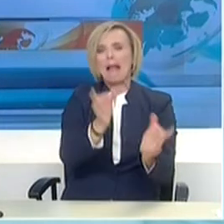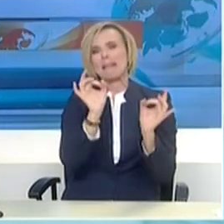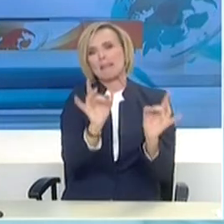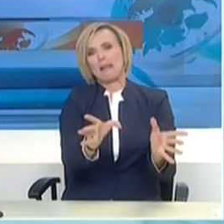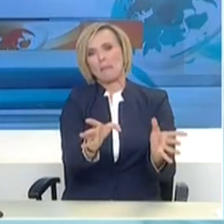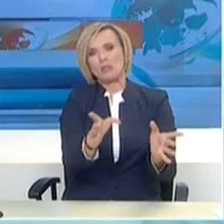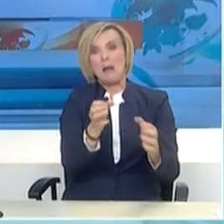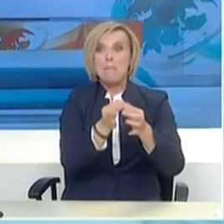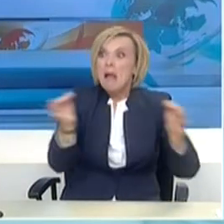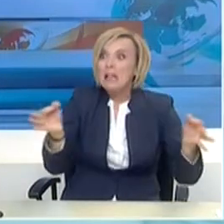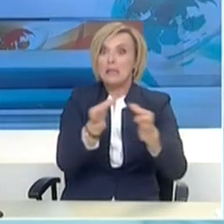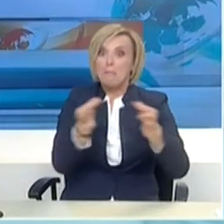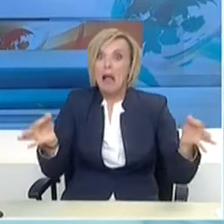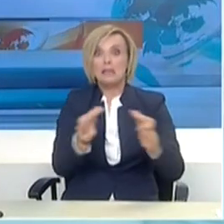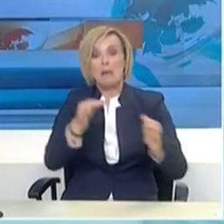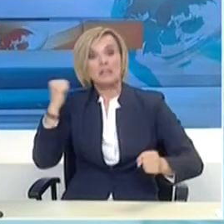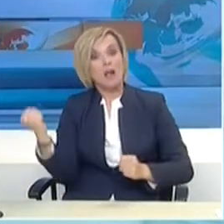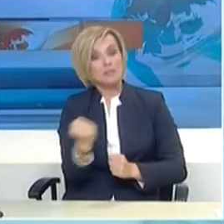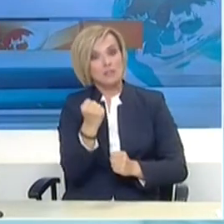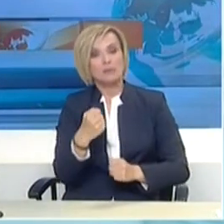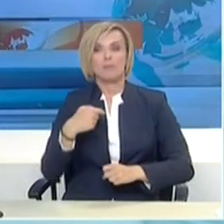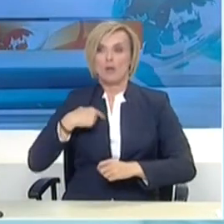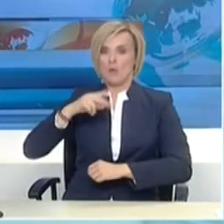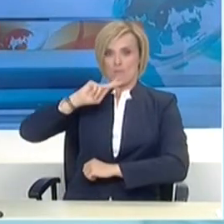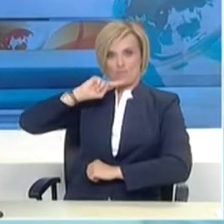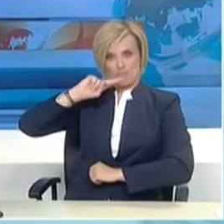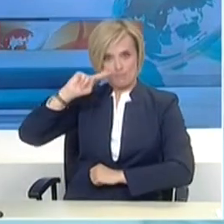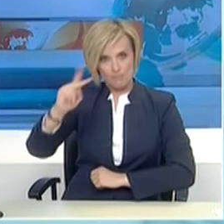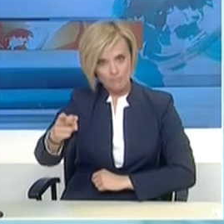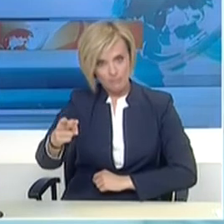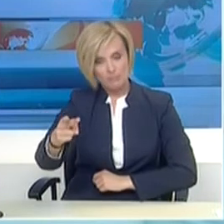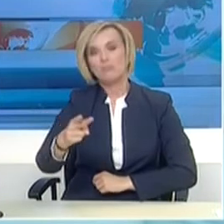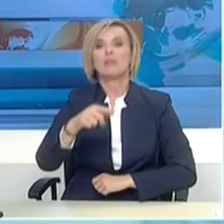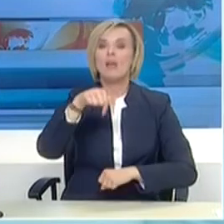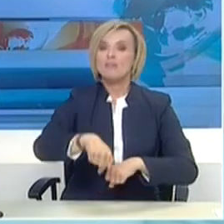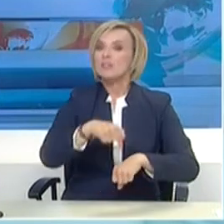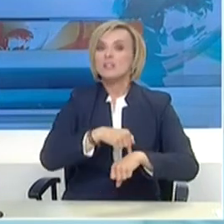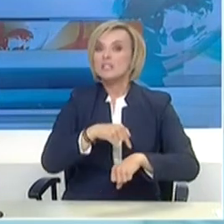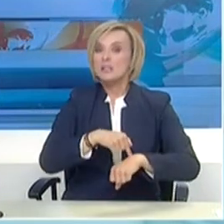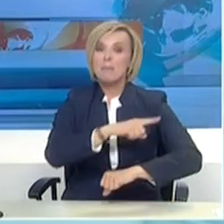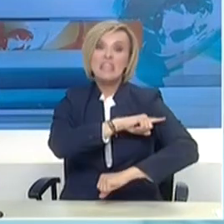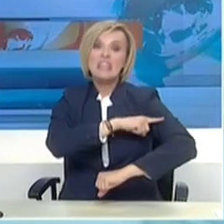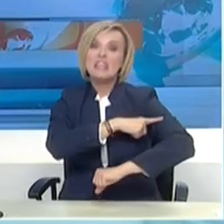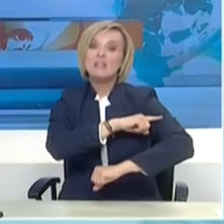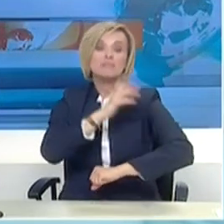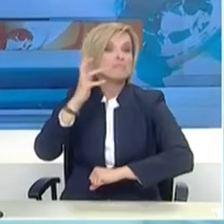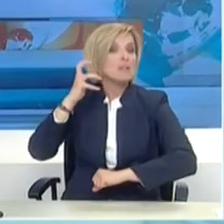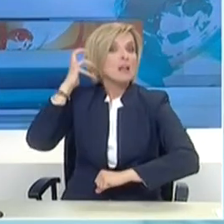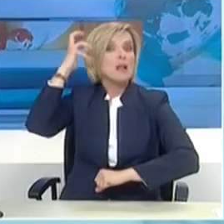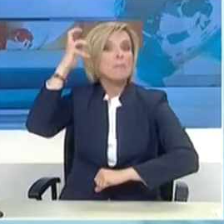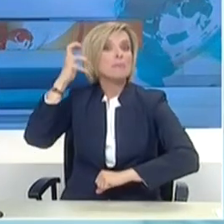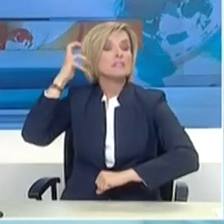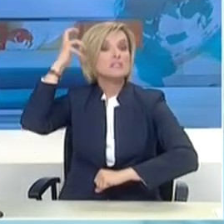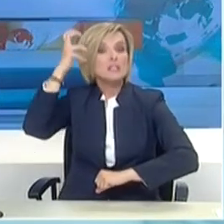μου και την αφήνω στην κρίση σας είναι πως το θαύμα της ιατρικής επιστήμης του 2020 είναι η παράταση